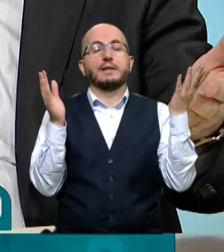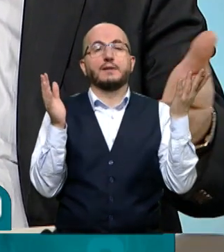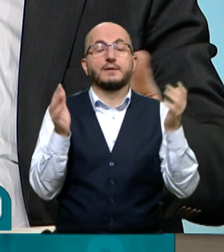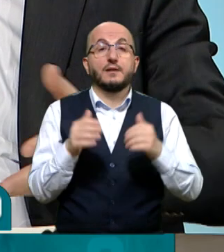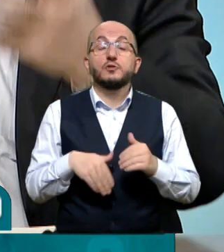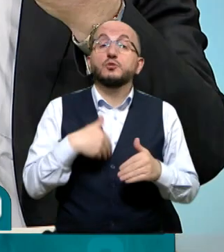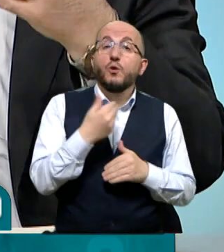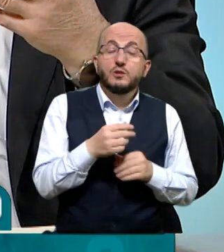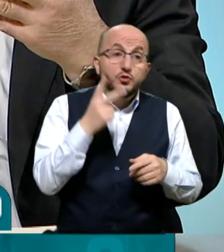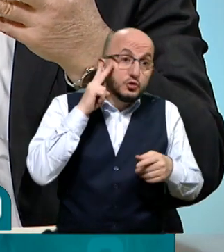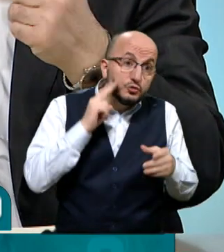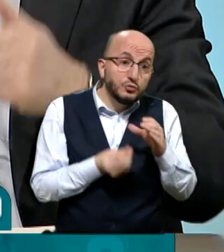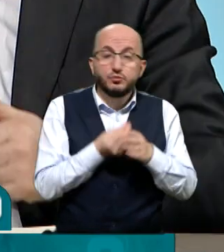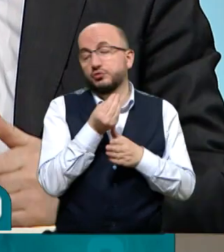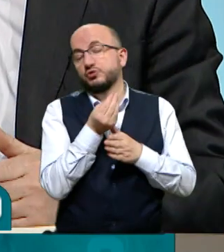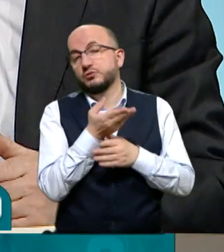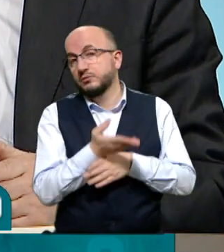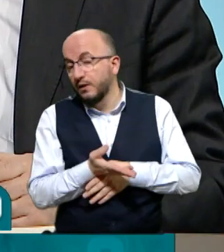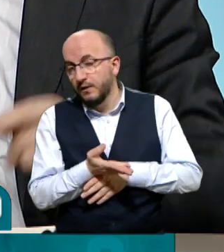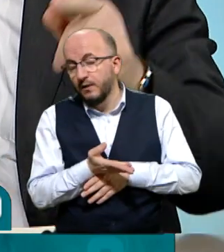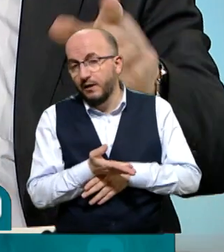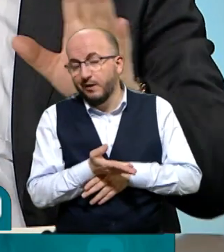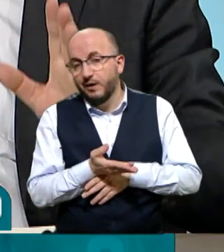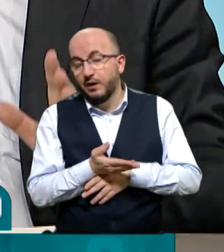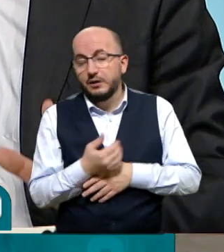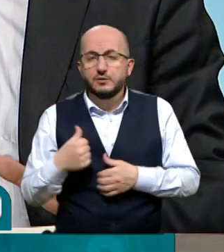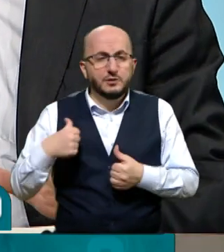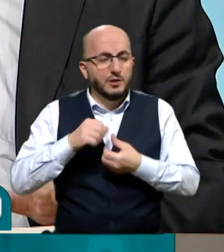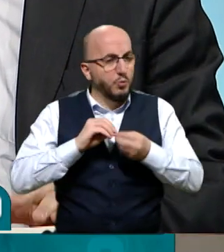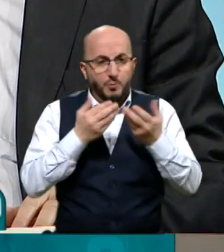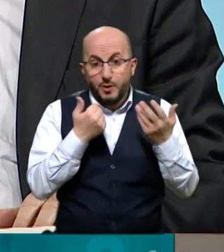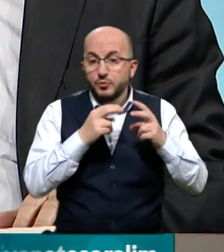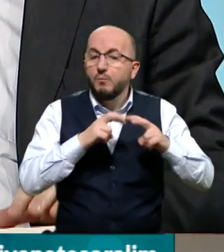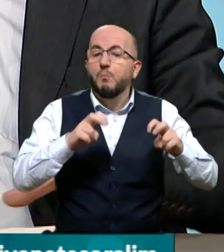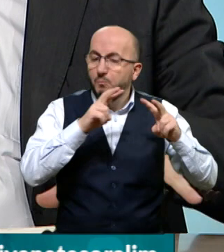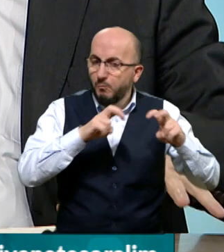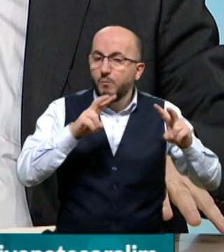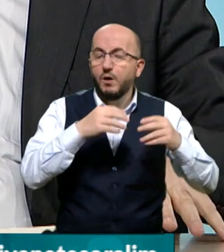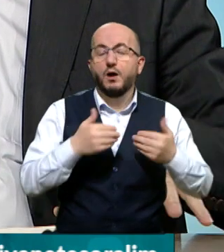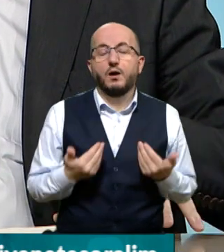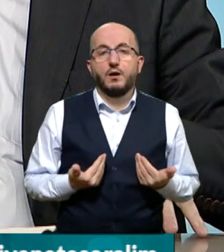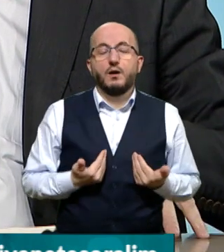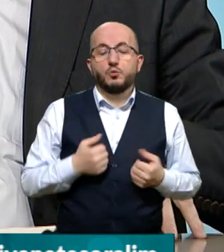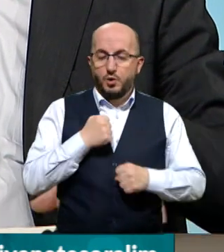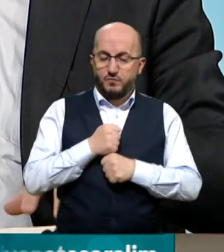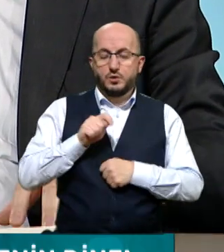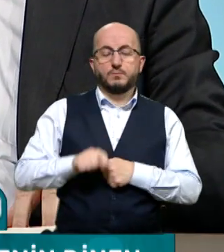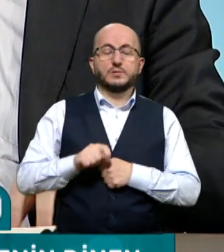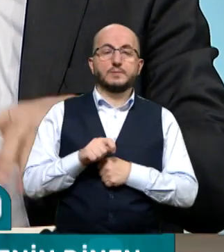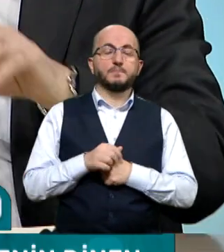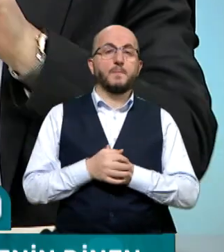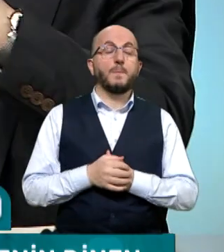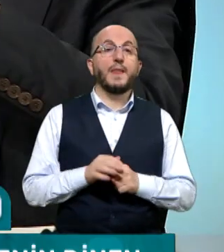verdik. Sonradan zengin olduğu açığa çıktı. Yine problem yok. Çünkü niye? Araştırdık. Biz araştırdık, görevimizi yaptık,